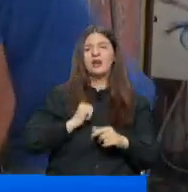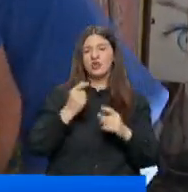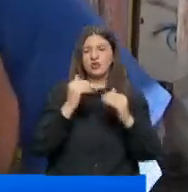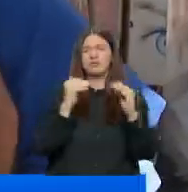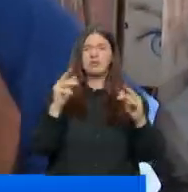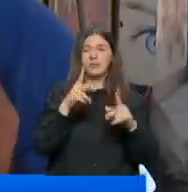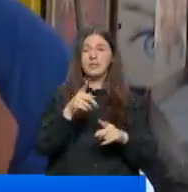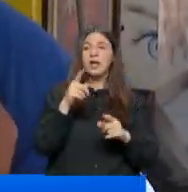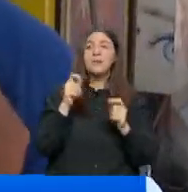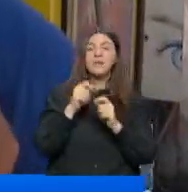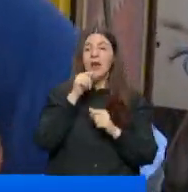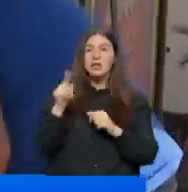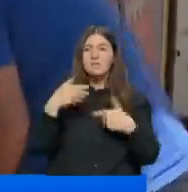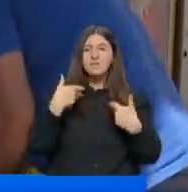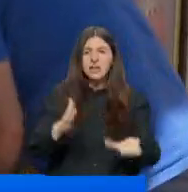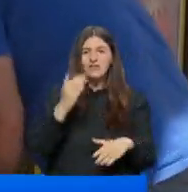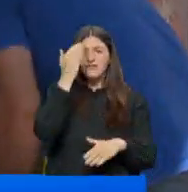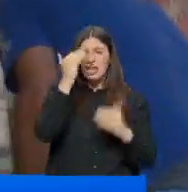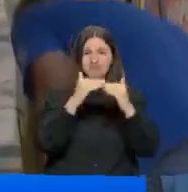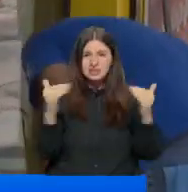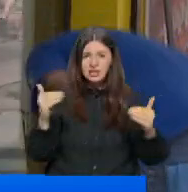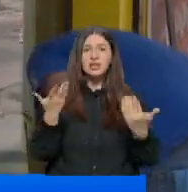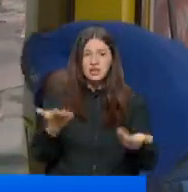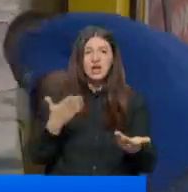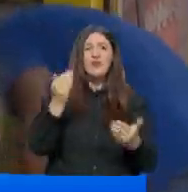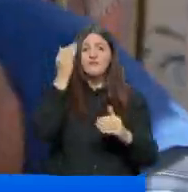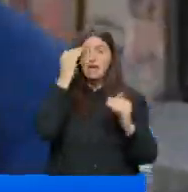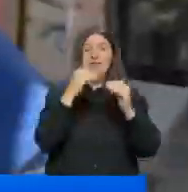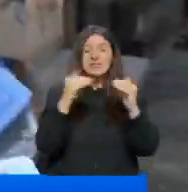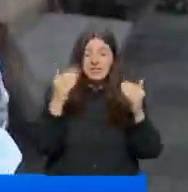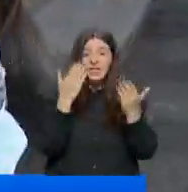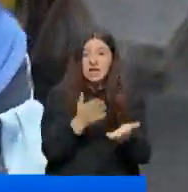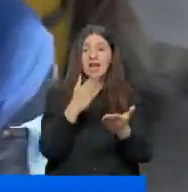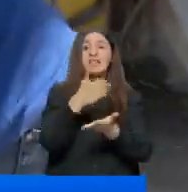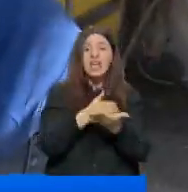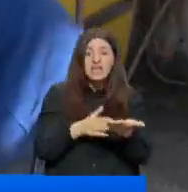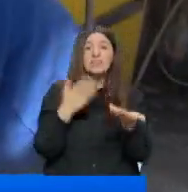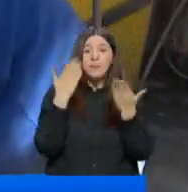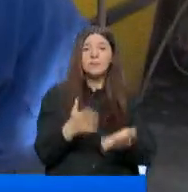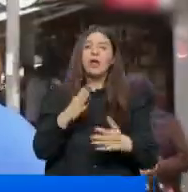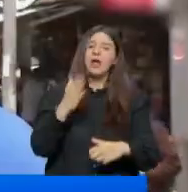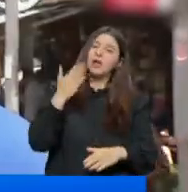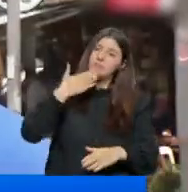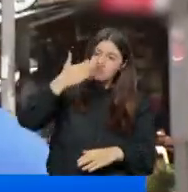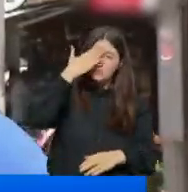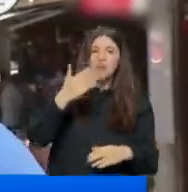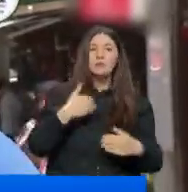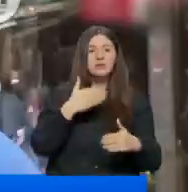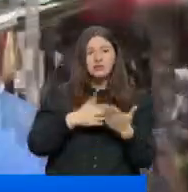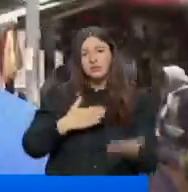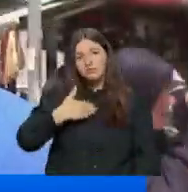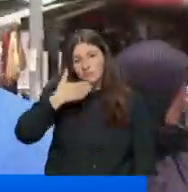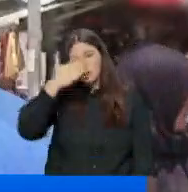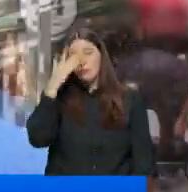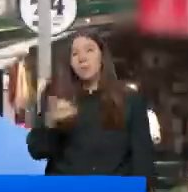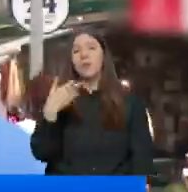düzeyinde. Bedri Bozyıl bırakın yoksulluk sınırını, yoksulluk sınırının yarısına bile razı. Şahsen ben yarısına razıyım.